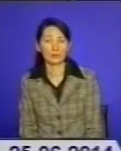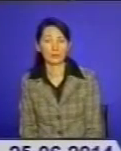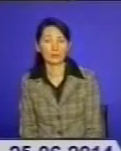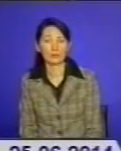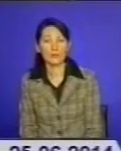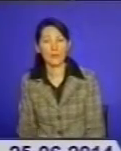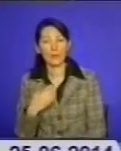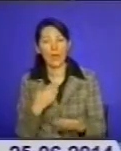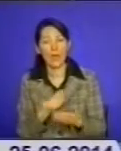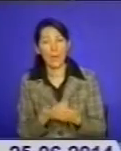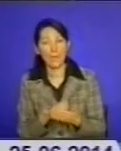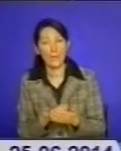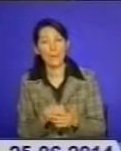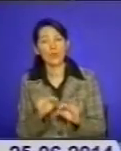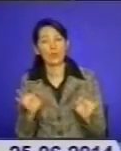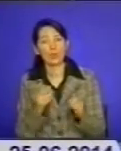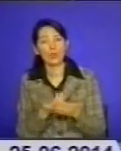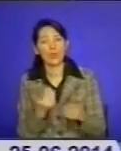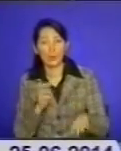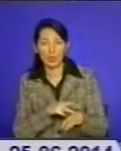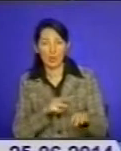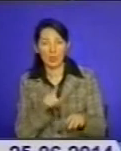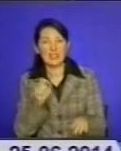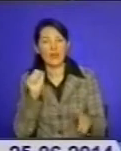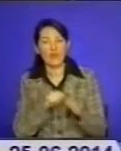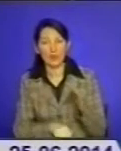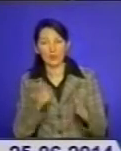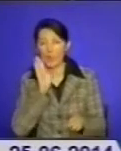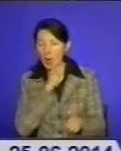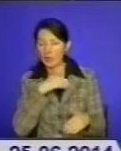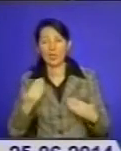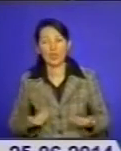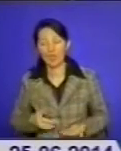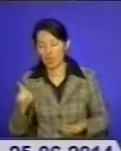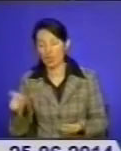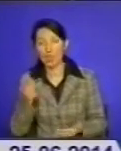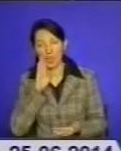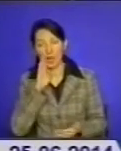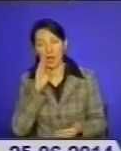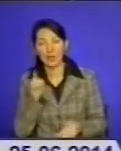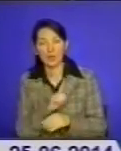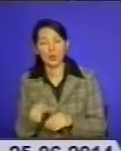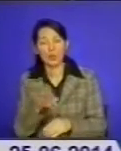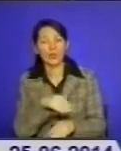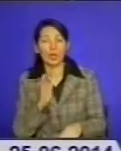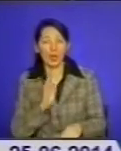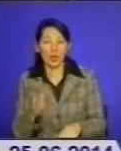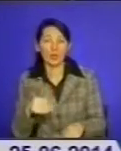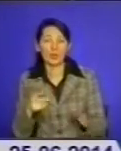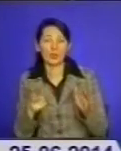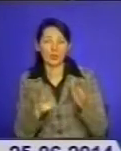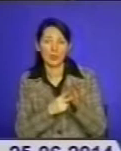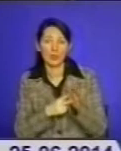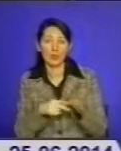І маємо інформацію від правоохоронців. За вбивство матері жителька Тернопільщини проведе 7 років у в'язниці. Такий вирок